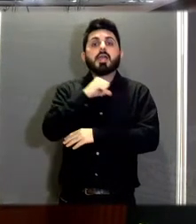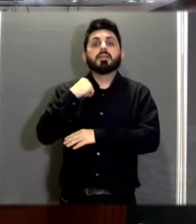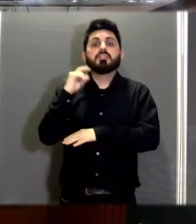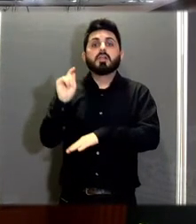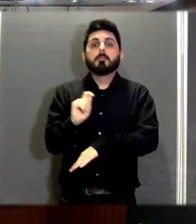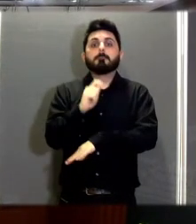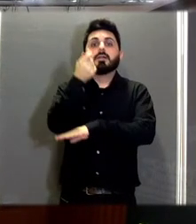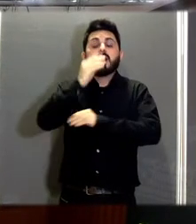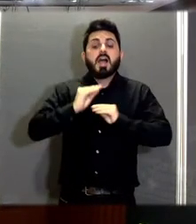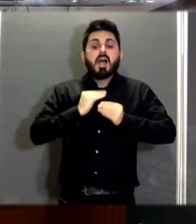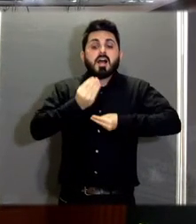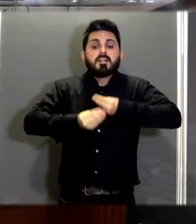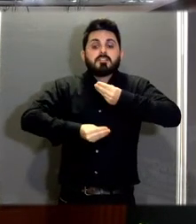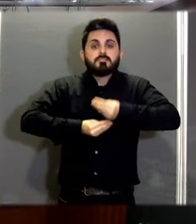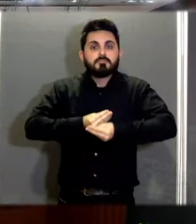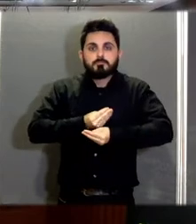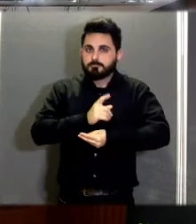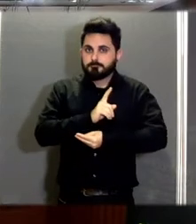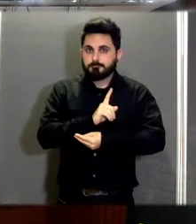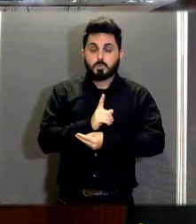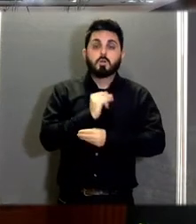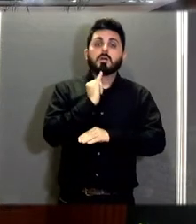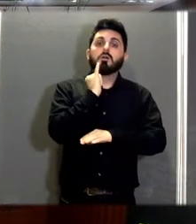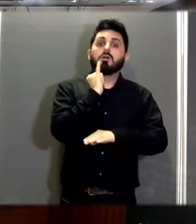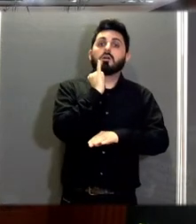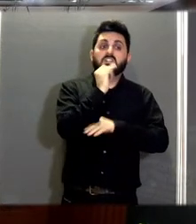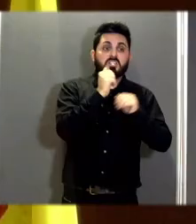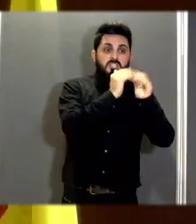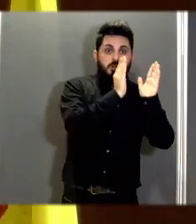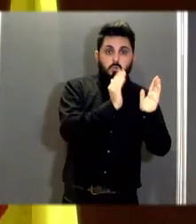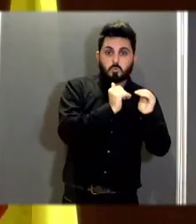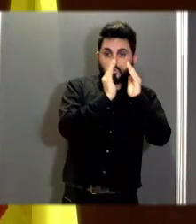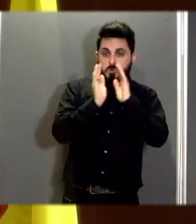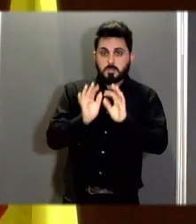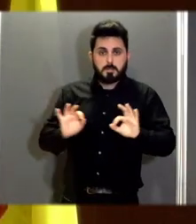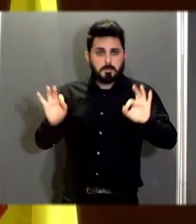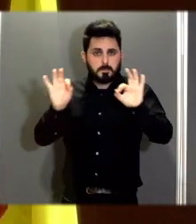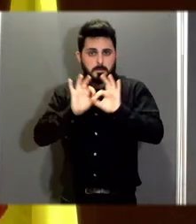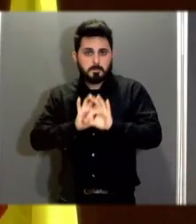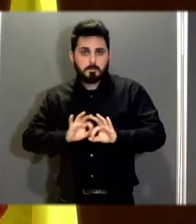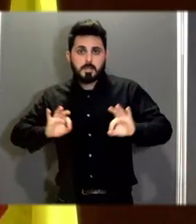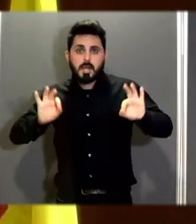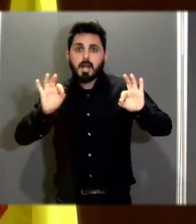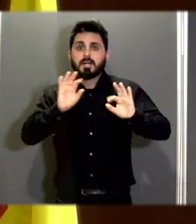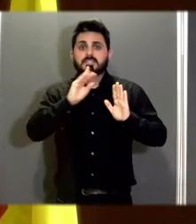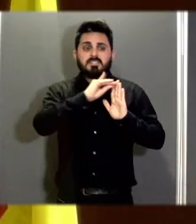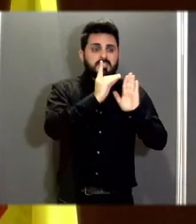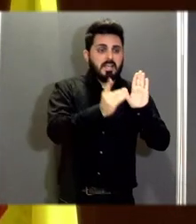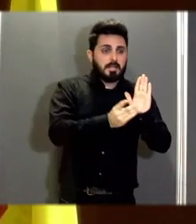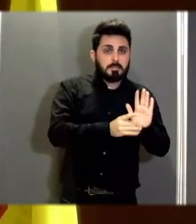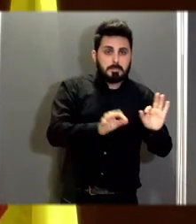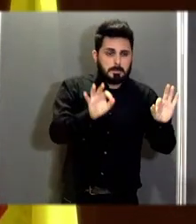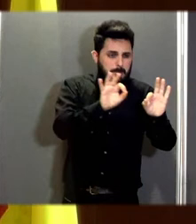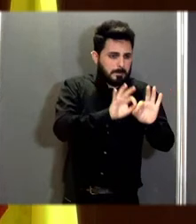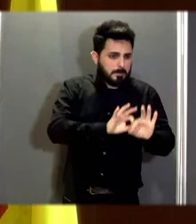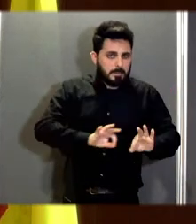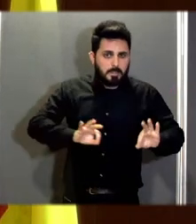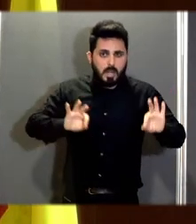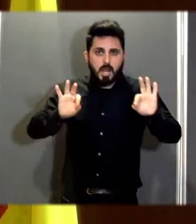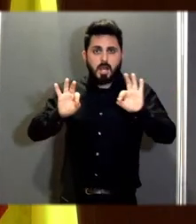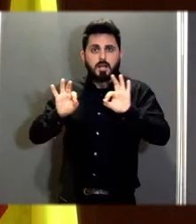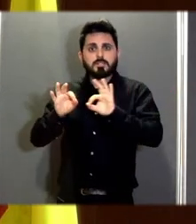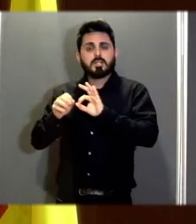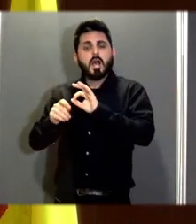independència ni a les institucions, ni amb la publicació, ni amb decrets desenvolupant-la, ni amb instruccions al